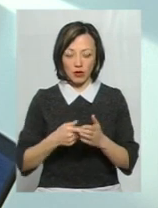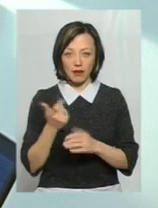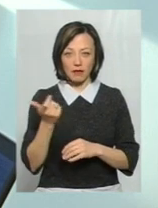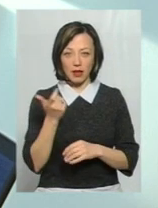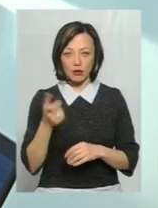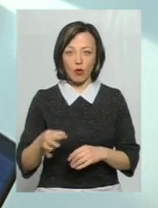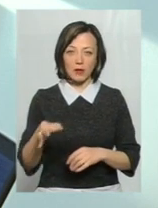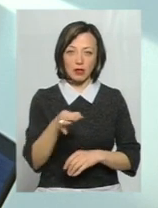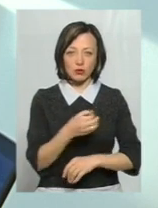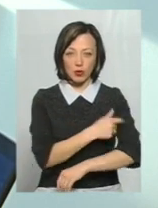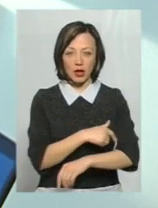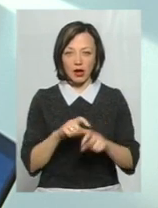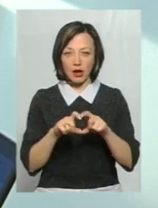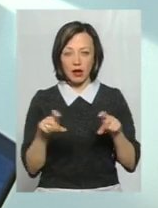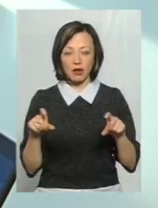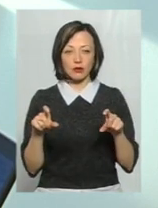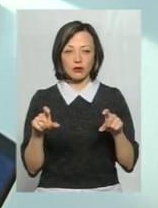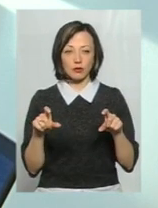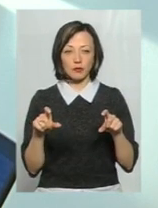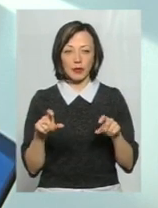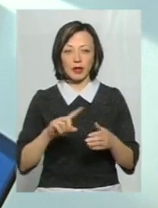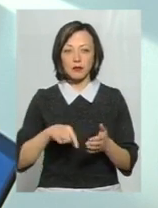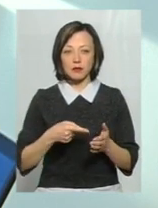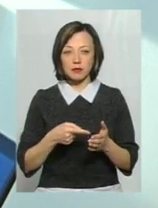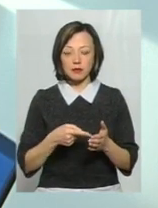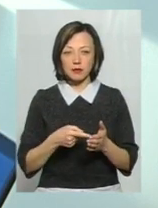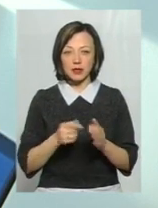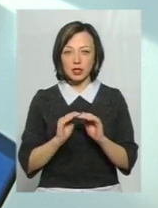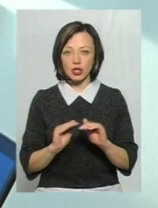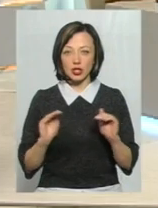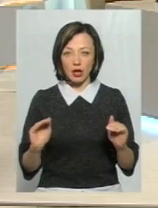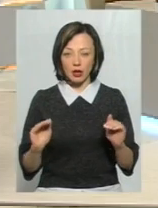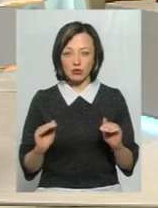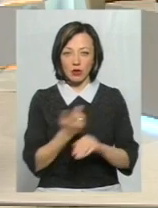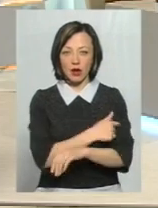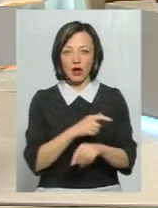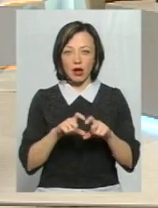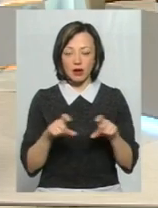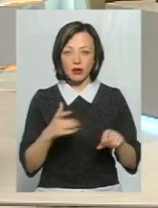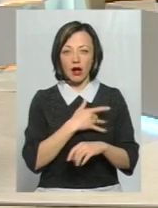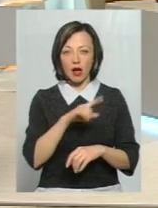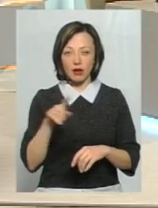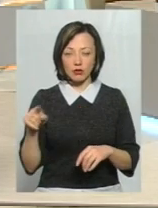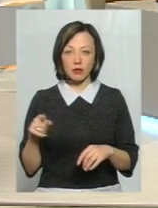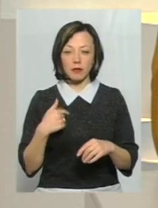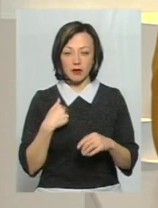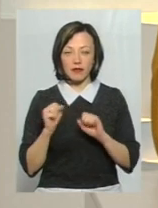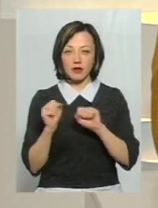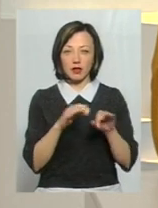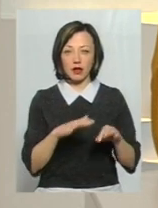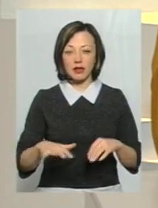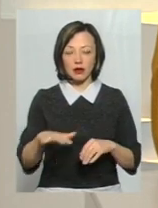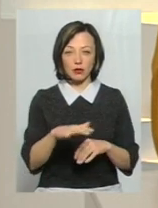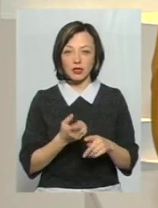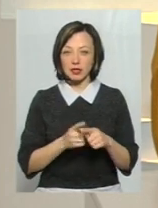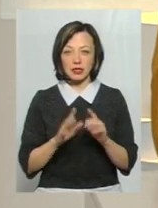це обласну лікарню, міську, обласну дитячу лікарню, кардіодиспансерну, ми віддали для території.